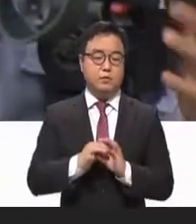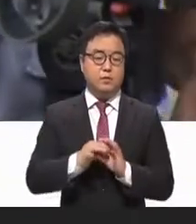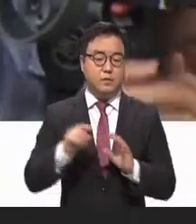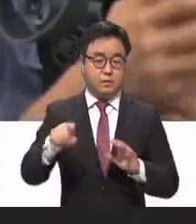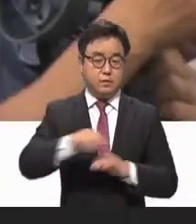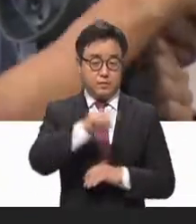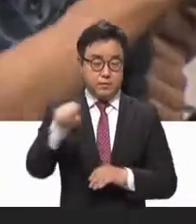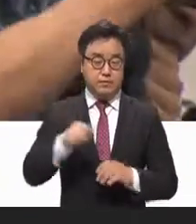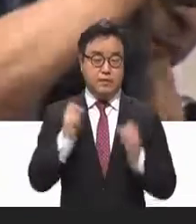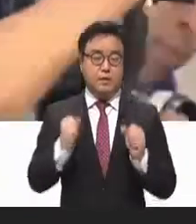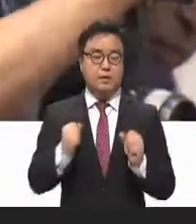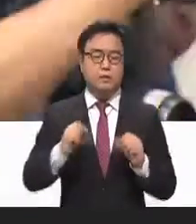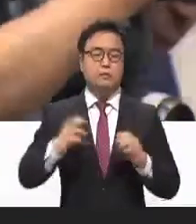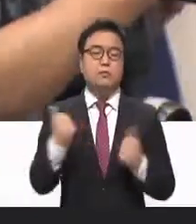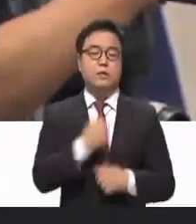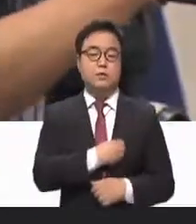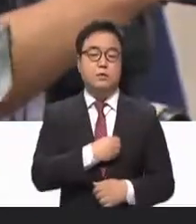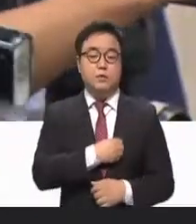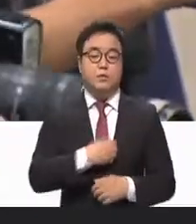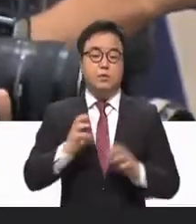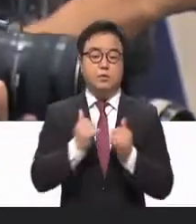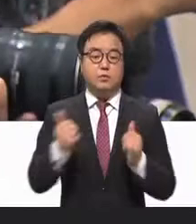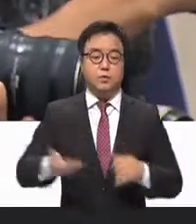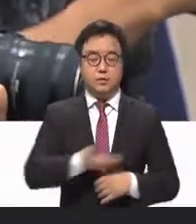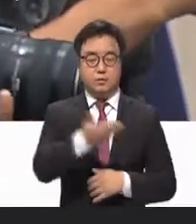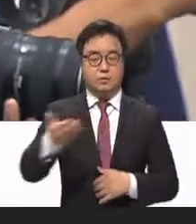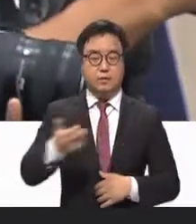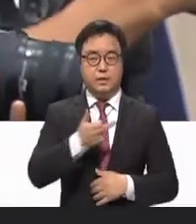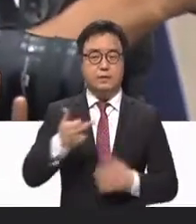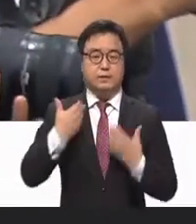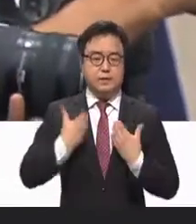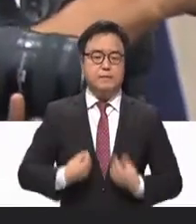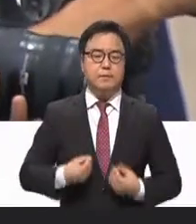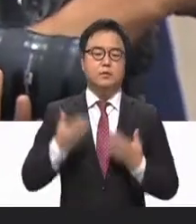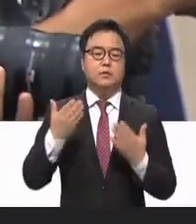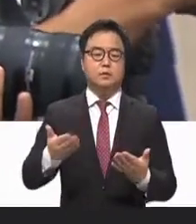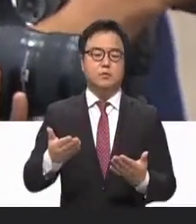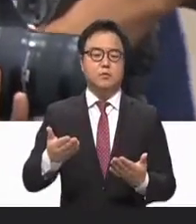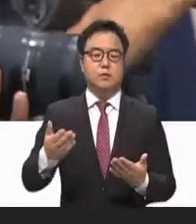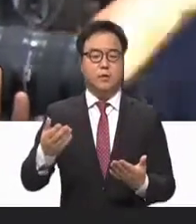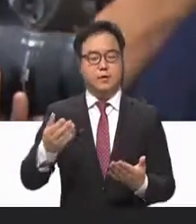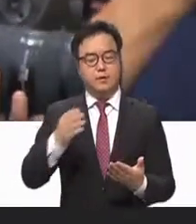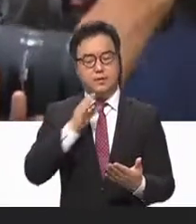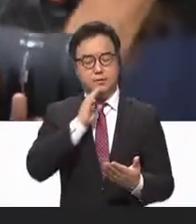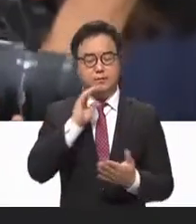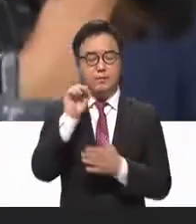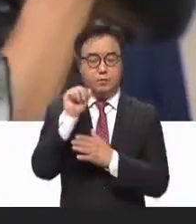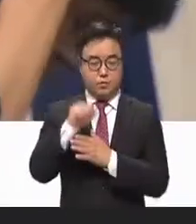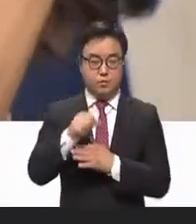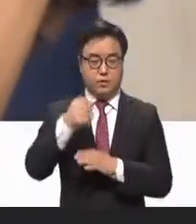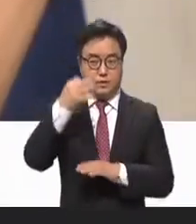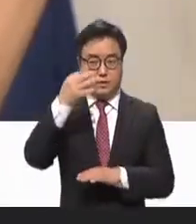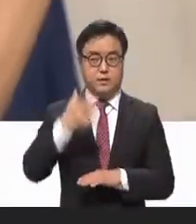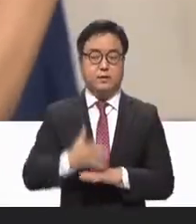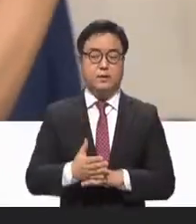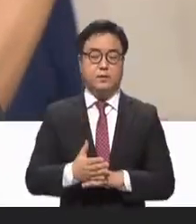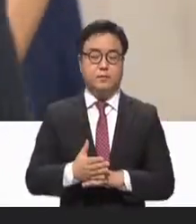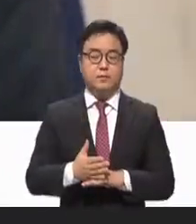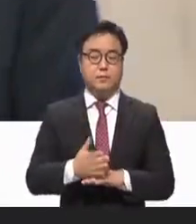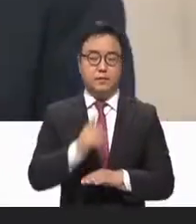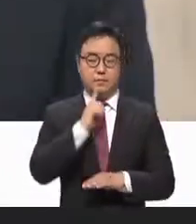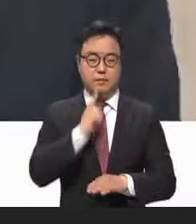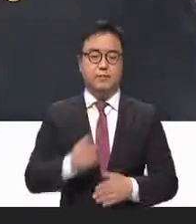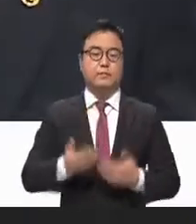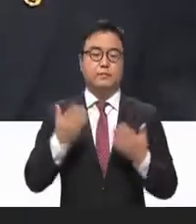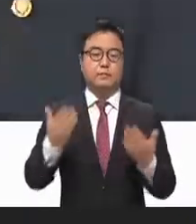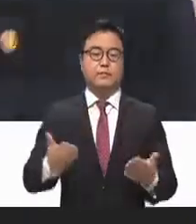계신 위원님들과 국민들께 큰 실망을 끼쳐드린 점 고개 숙여